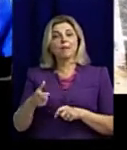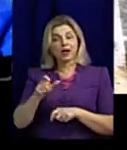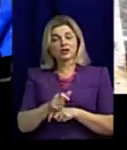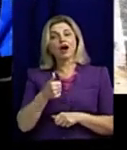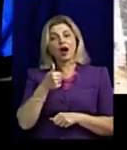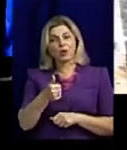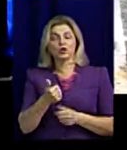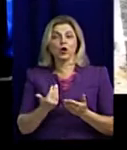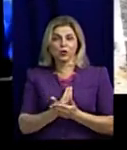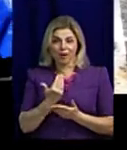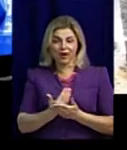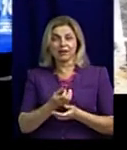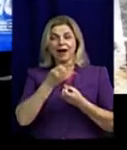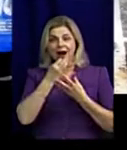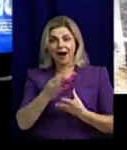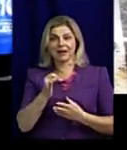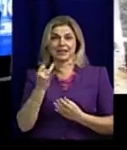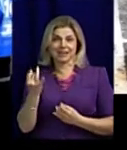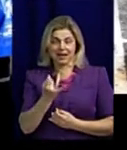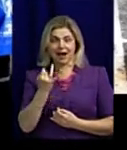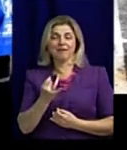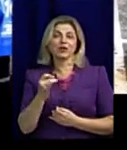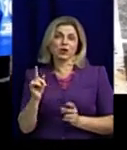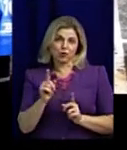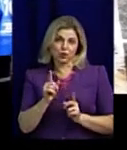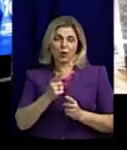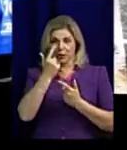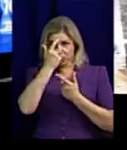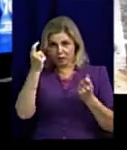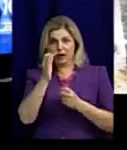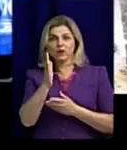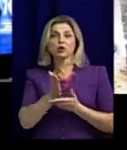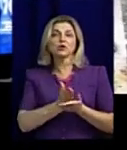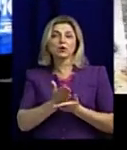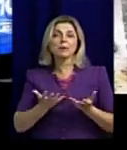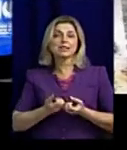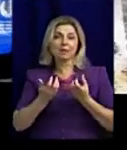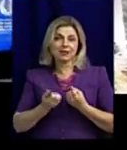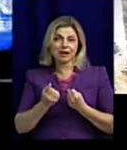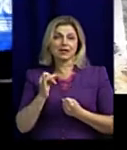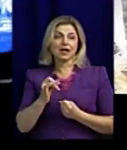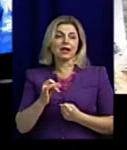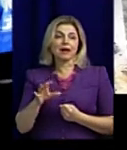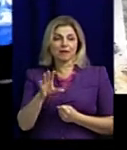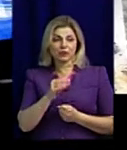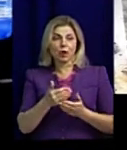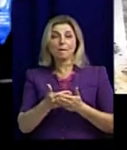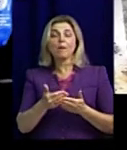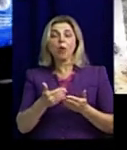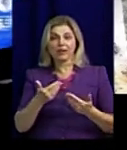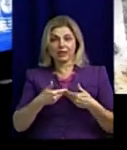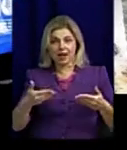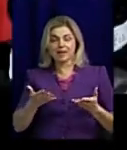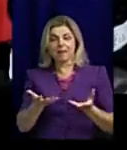гарних, цікавих і позитивних висвітлювалося службу порятунку. І щиро ваше серце, прийміть від нас